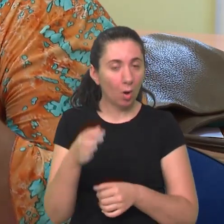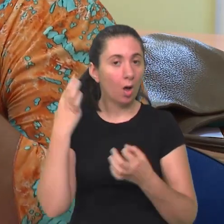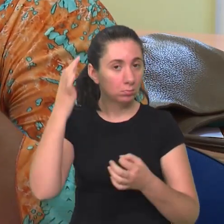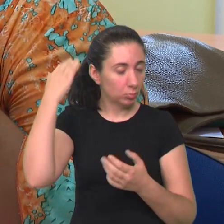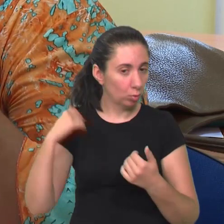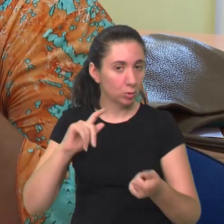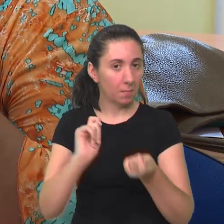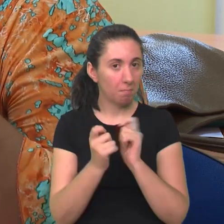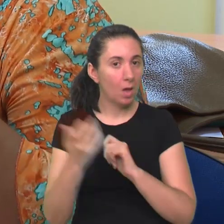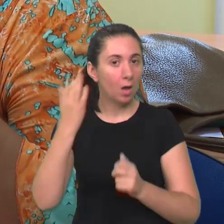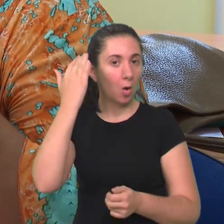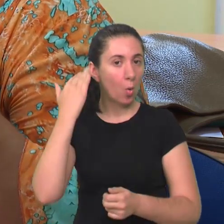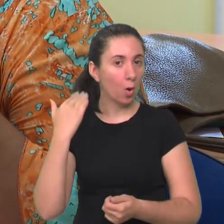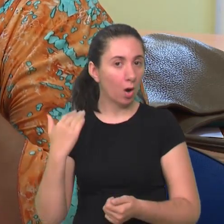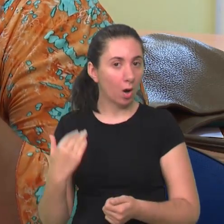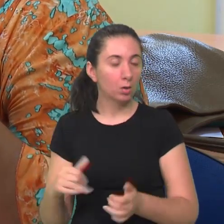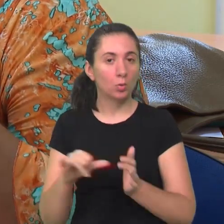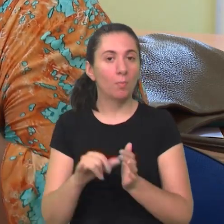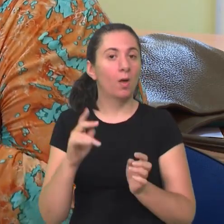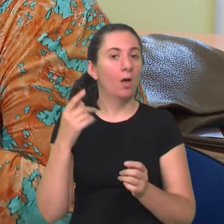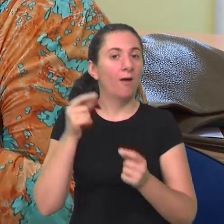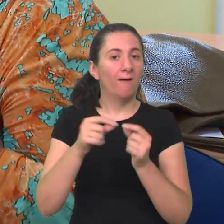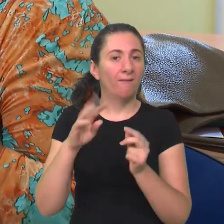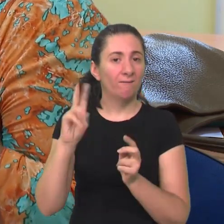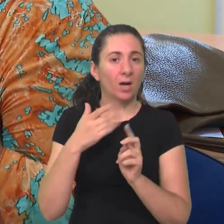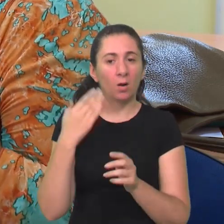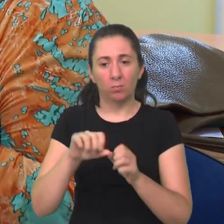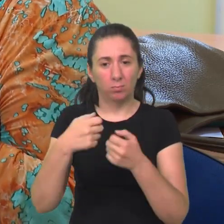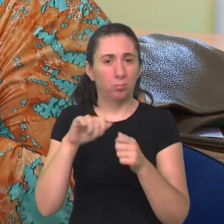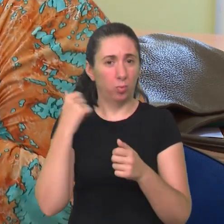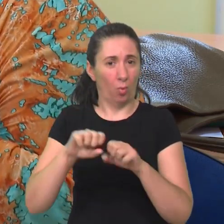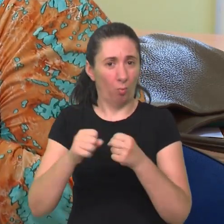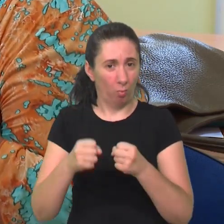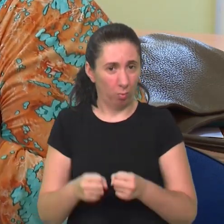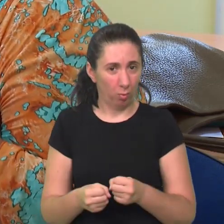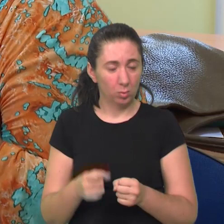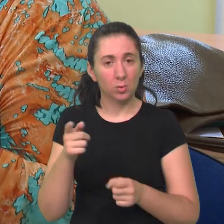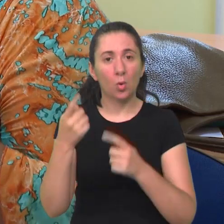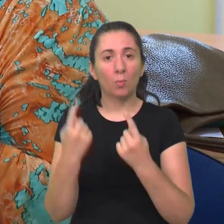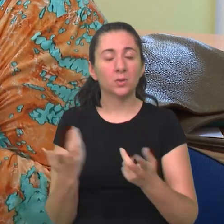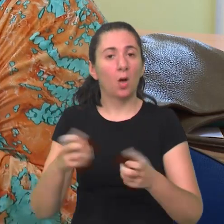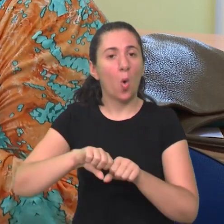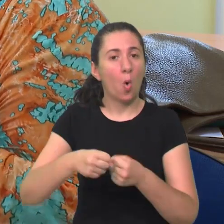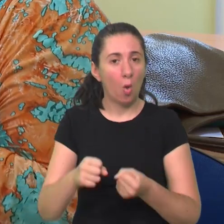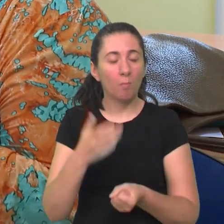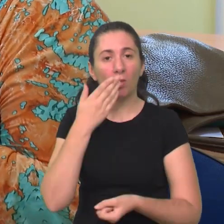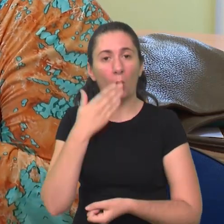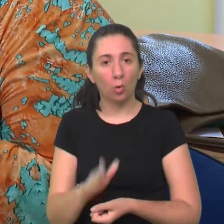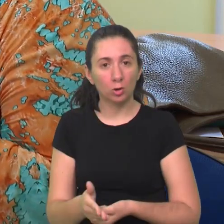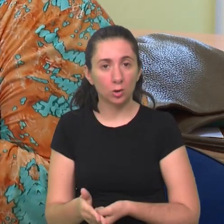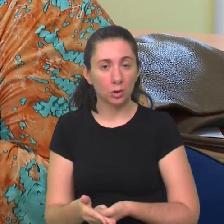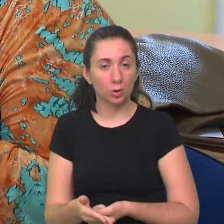mijenja, a kako raste, tako normalno i vrhovi pucaju, tako ona postaje lomljiva i